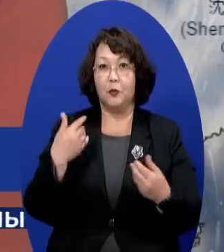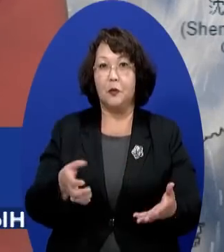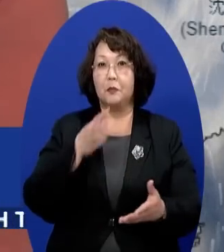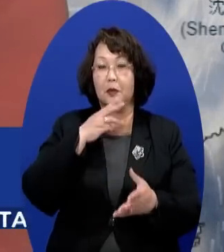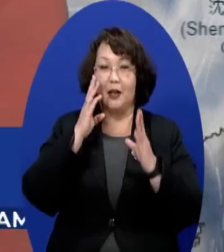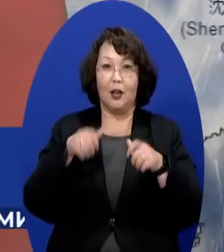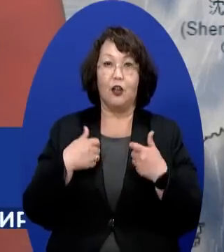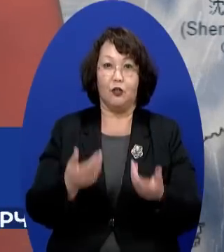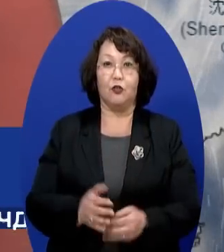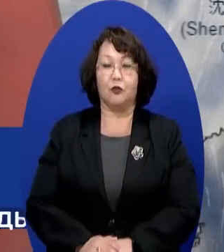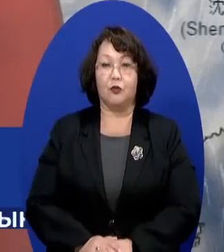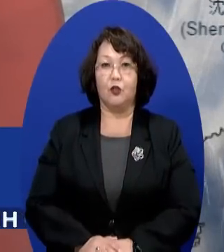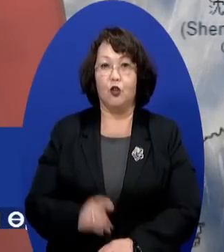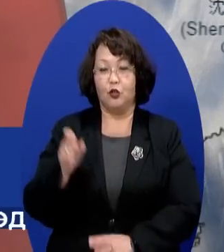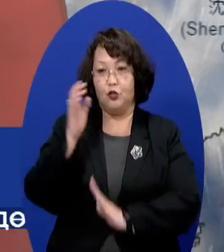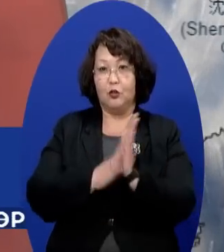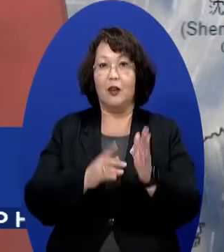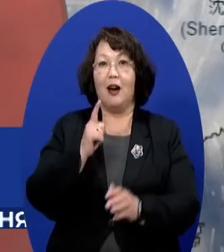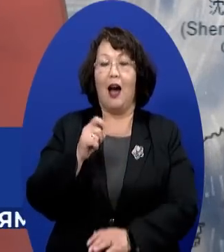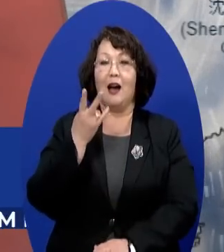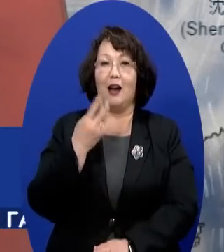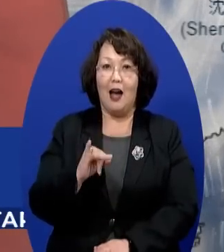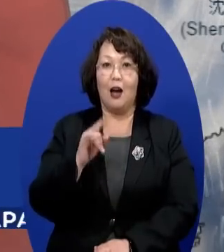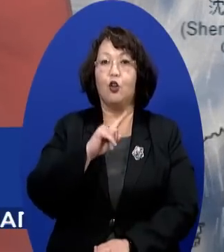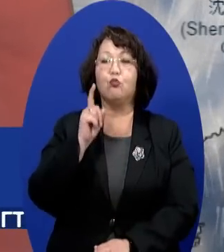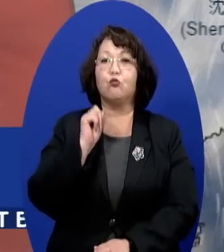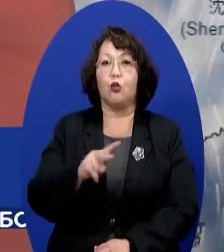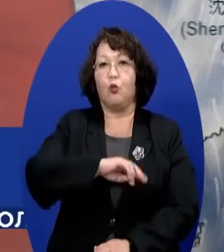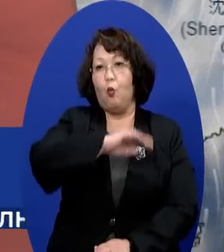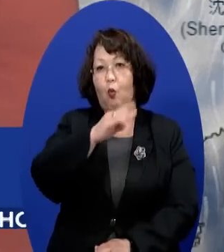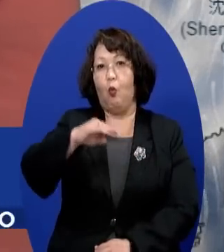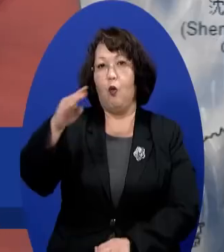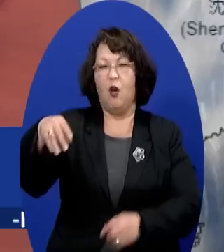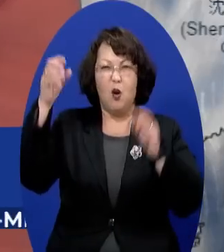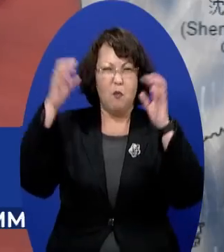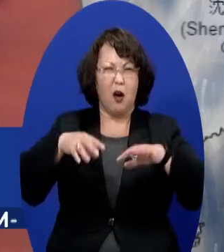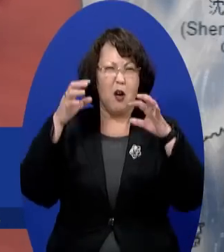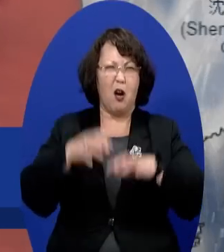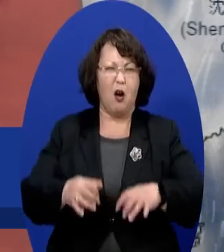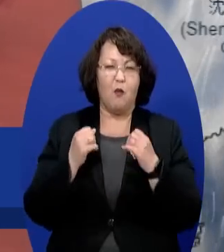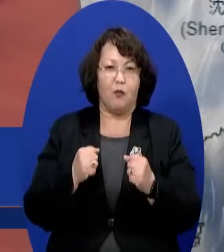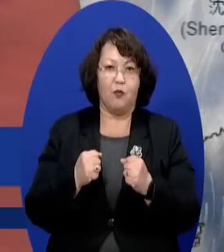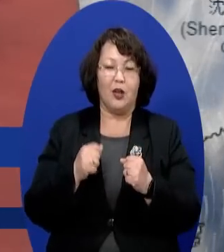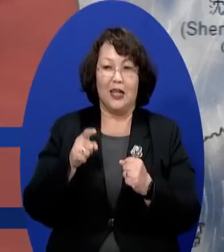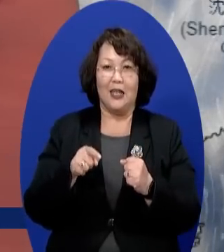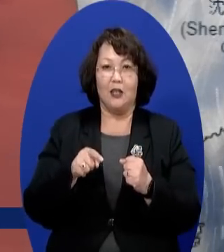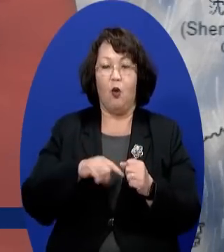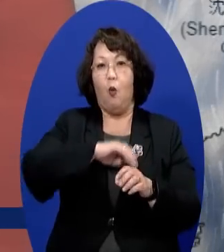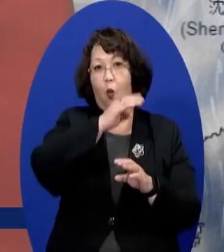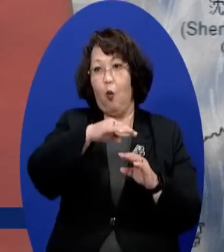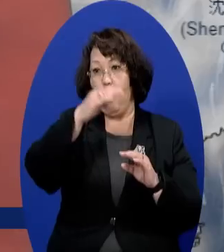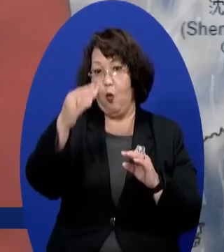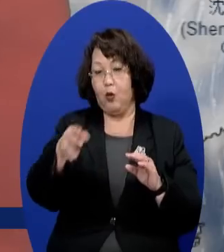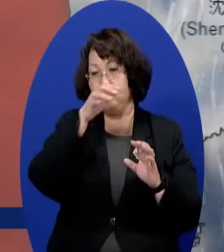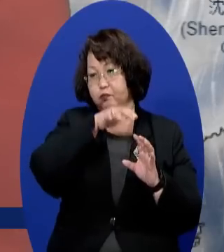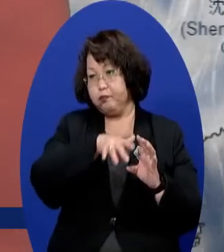анхааруулах мэдээллийг танилцуулъя. Өнөө шинэ хангах хөвсөлийн уулархын утаг орчмоор хээхэн хэмжээний уусрахаг аадар бороо орно. За тэгэхээр эдгээр уусаас их авдаг болмөрний